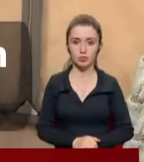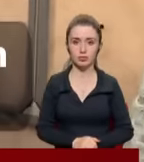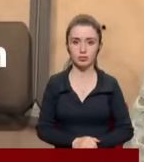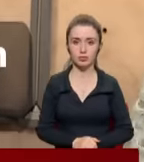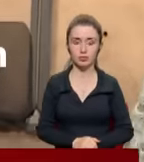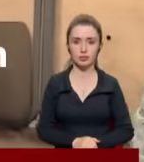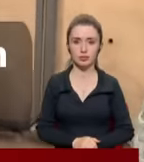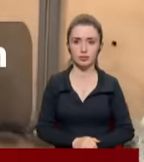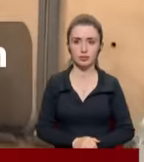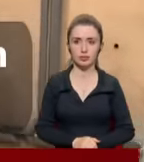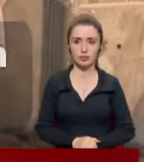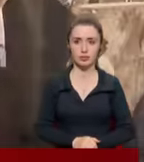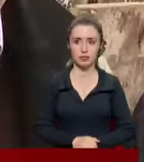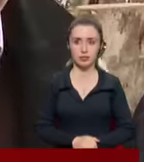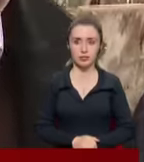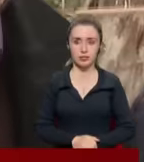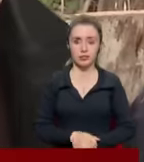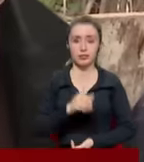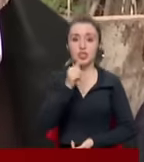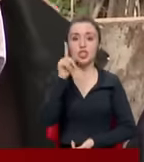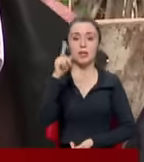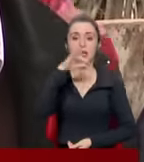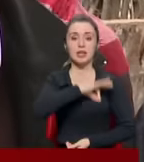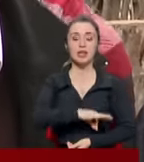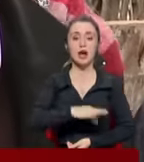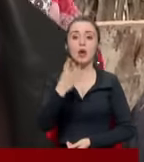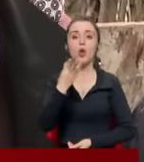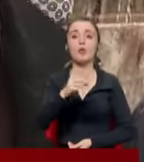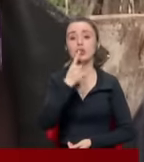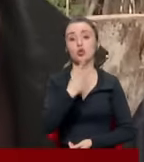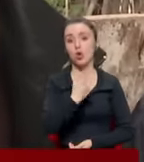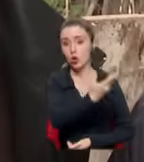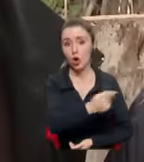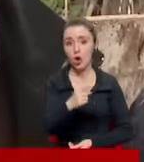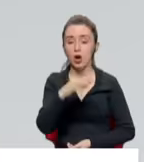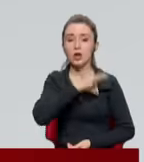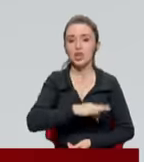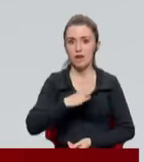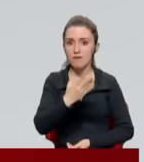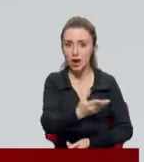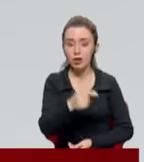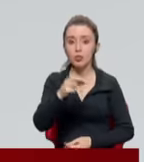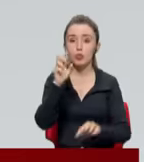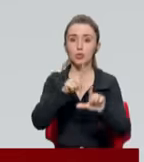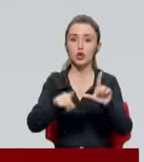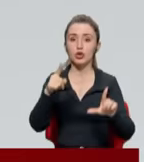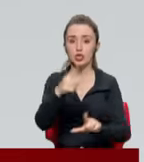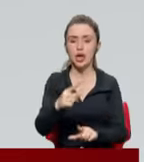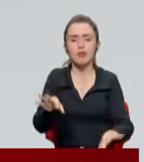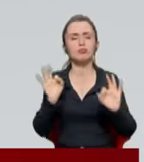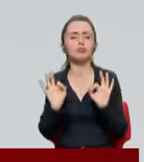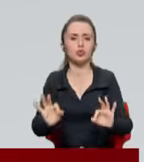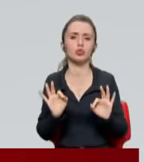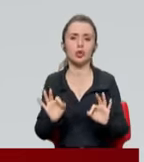toprağımdan onlar kazanıyor da ben kazanamıyorum hiçbir Kar amacı gütmeden söylüyorlar bunun nesinde Kar amacı yok bu projeyi her